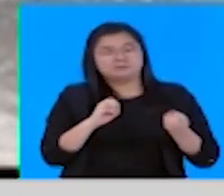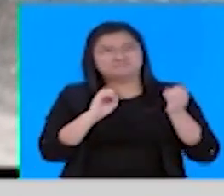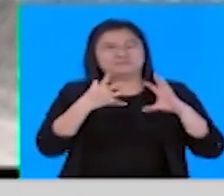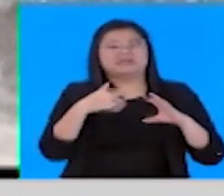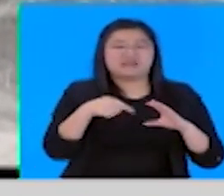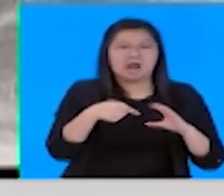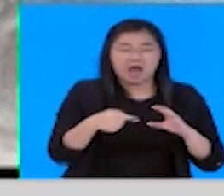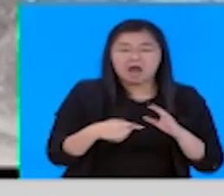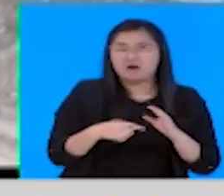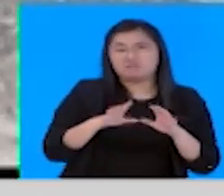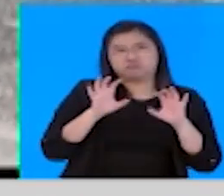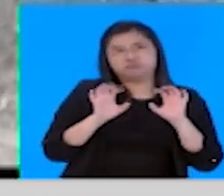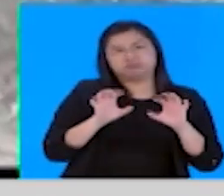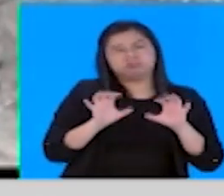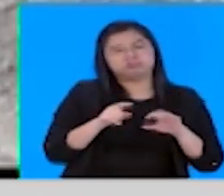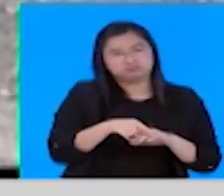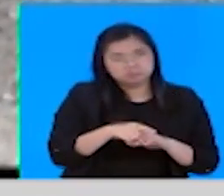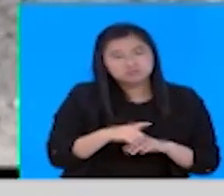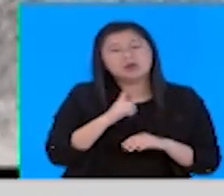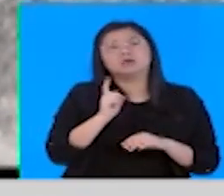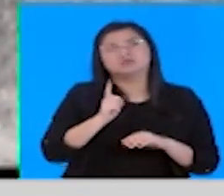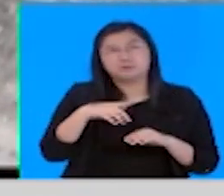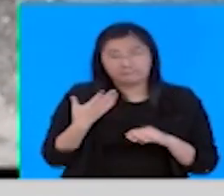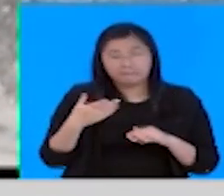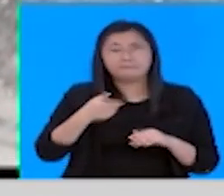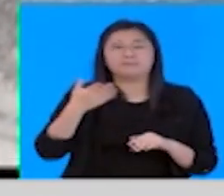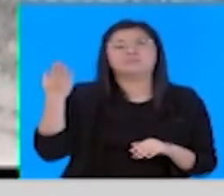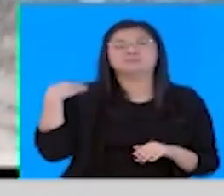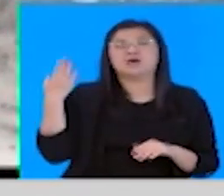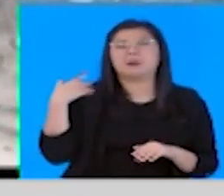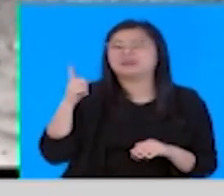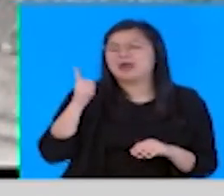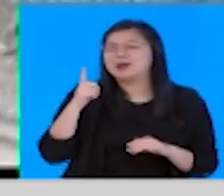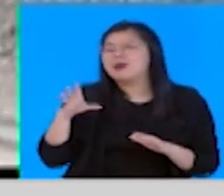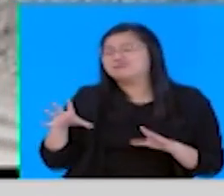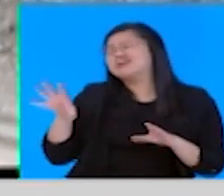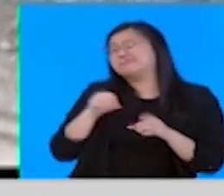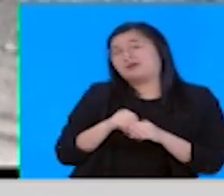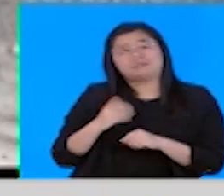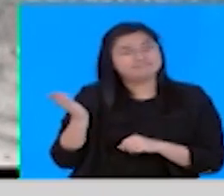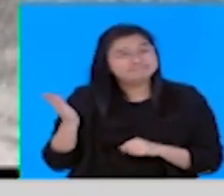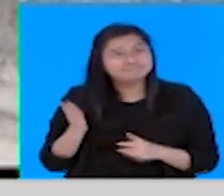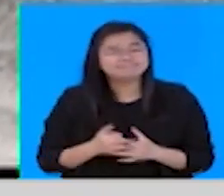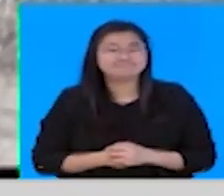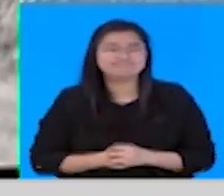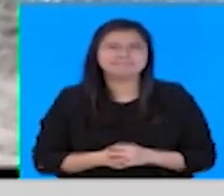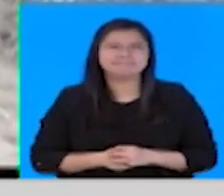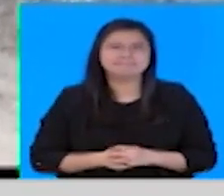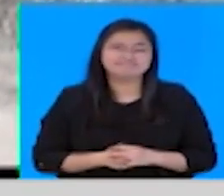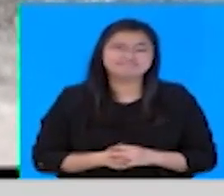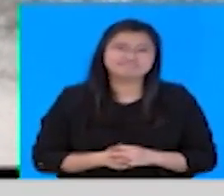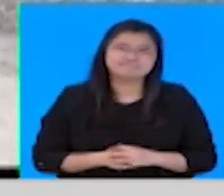ada kontribusi dari orang-orang yang sekarang duduk di pemerintahan di mereka berkontribusi juga